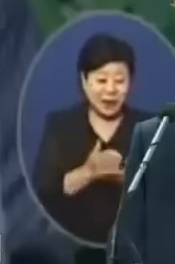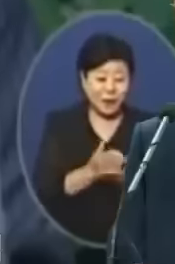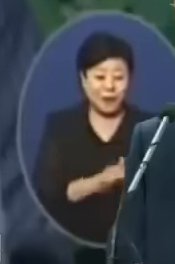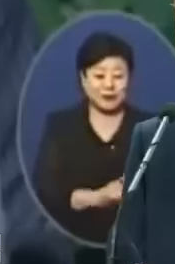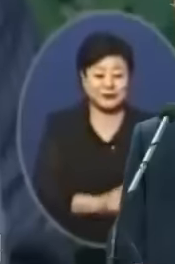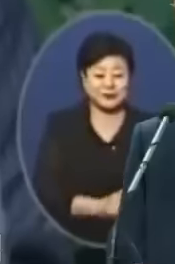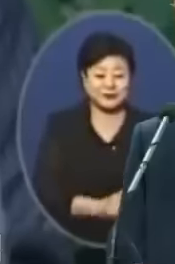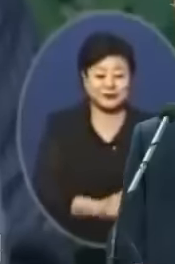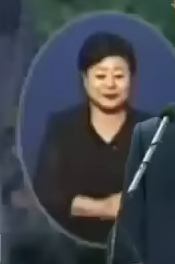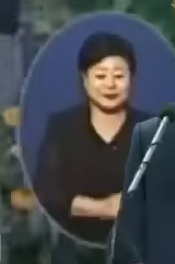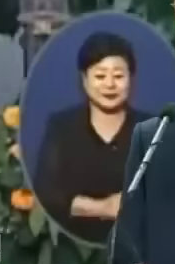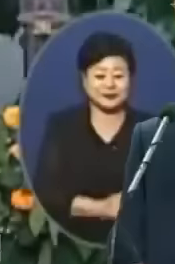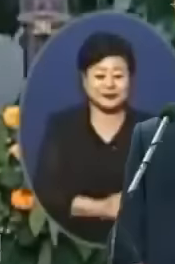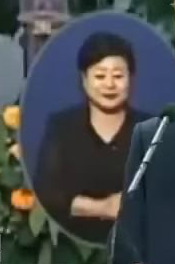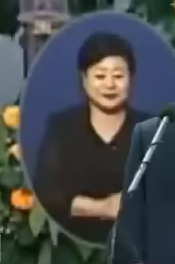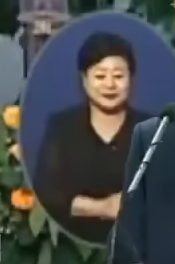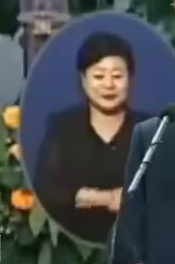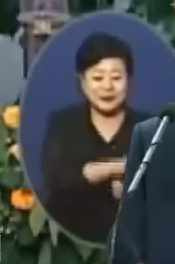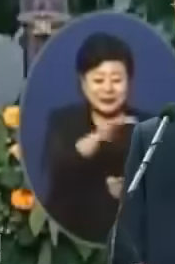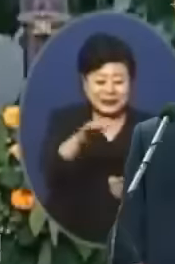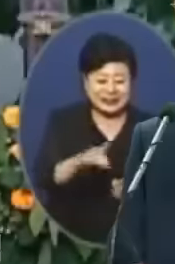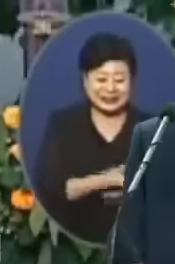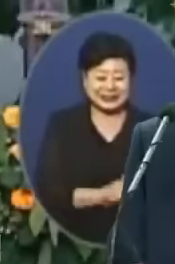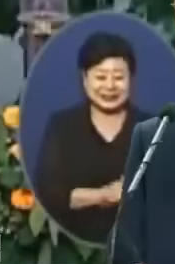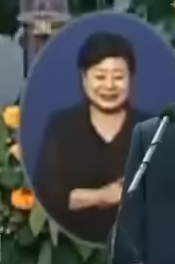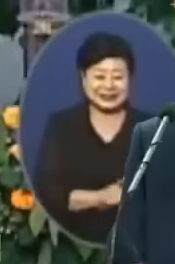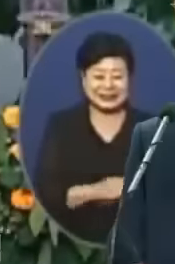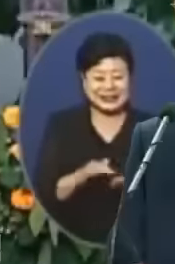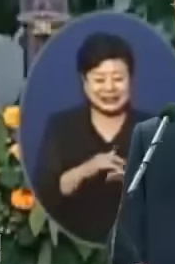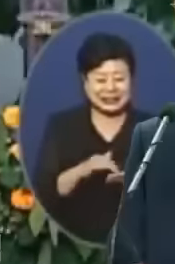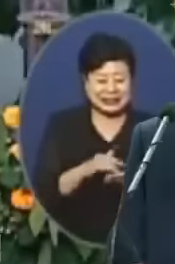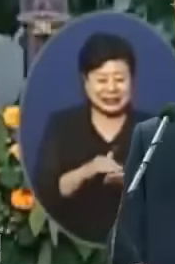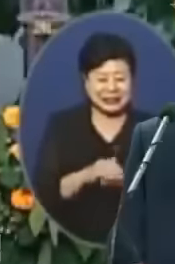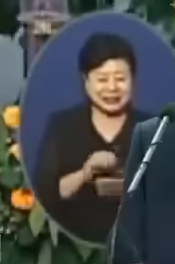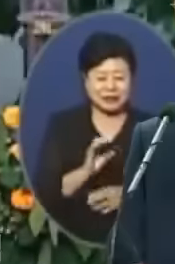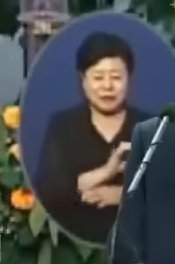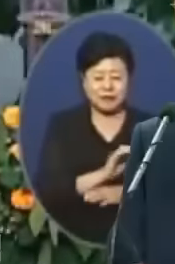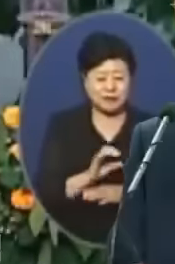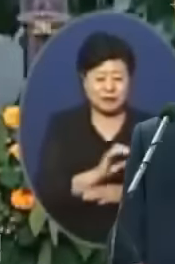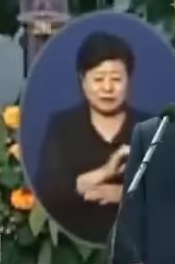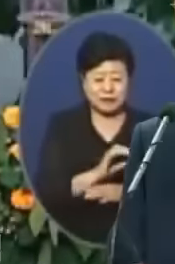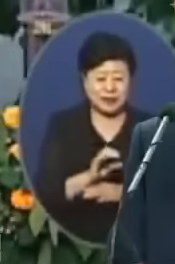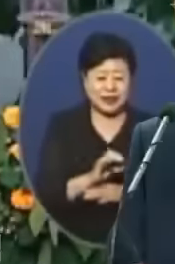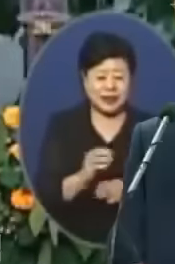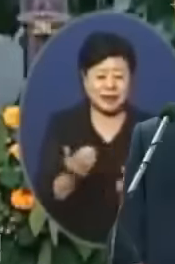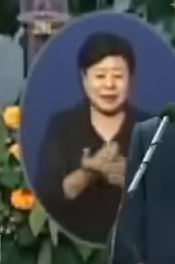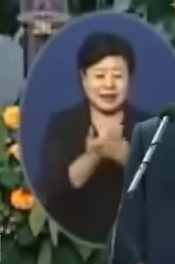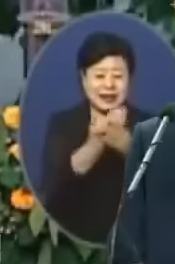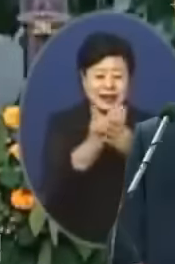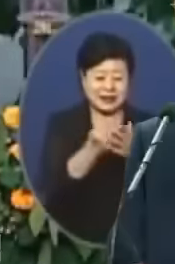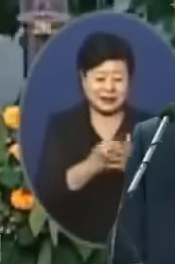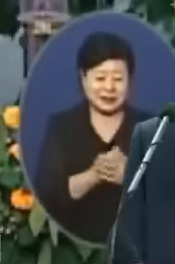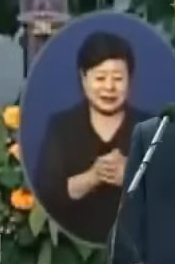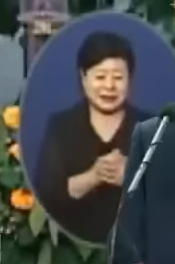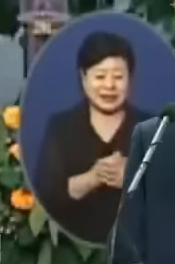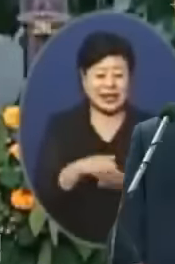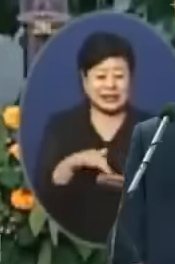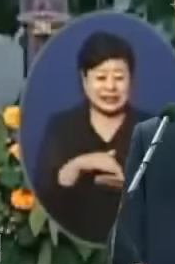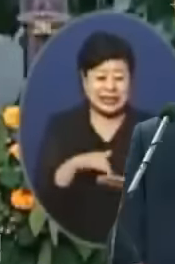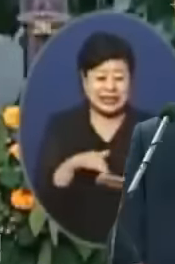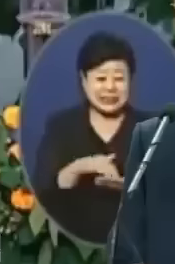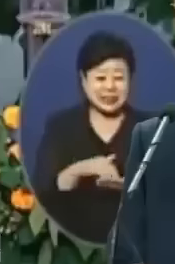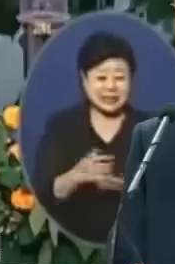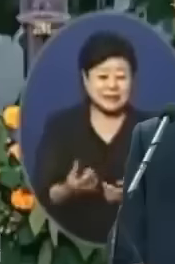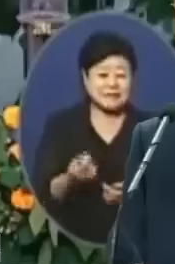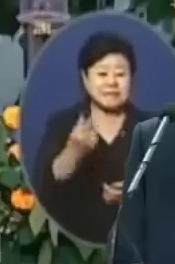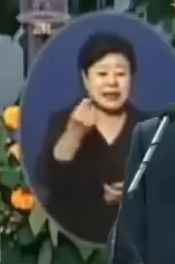것입니다. 우리는 계산기나 컴퓨터 같은 기계의 발달로 인해 계산의